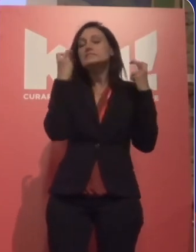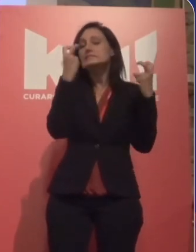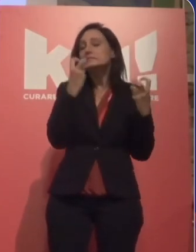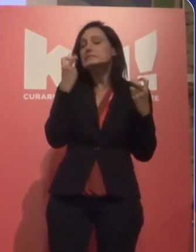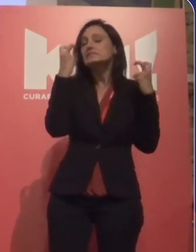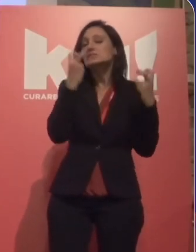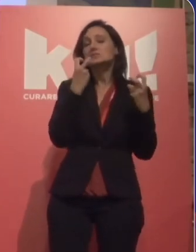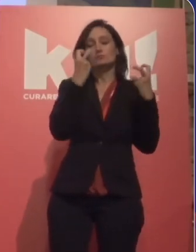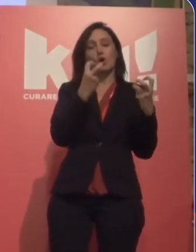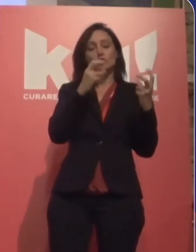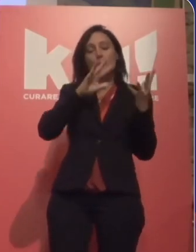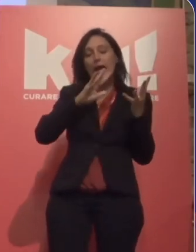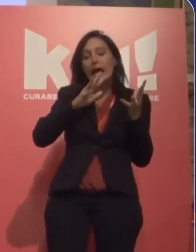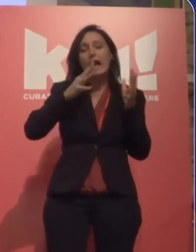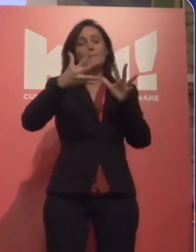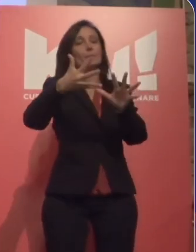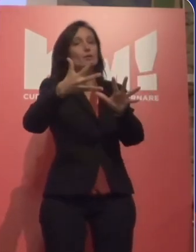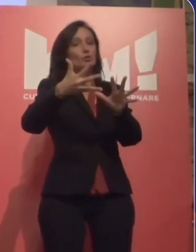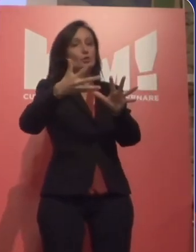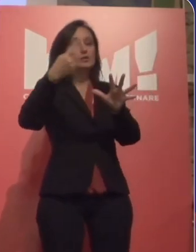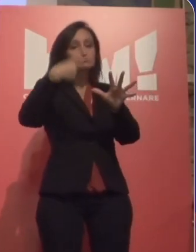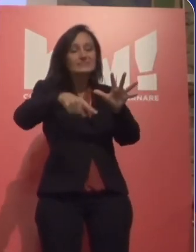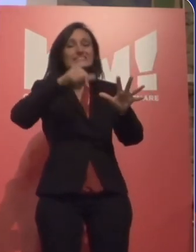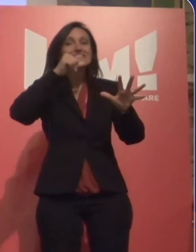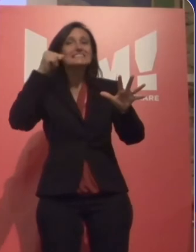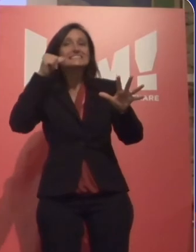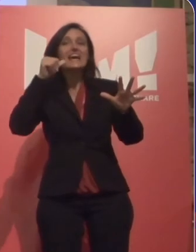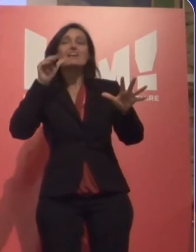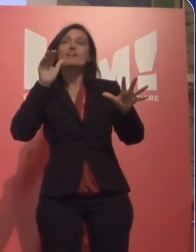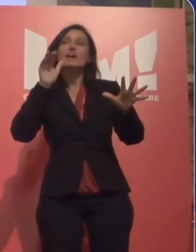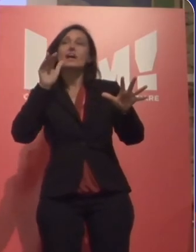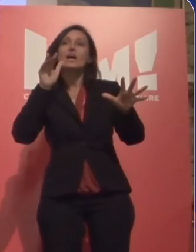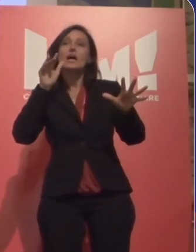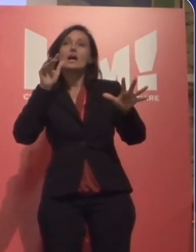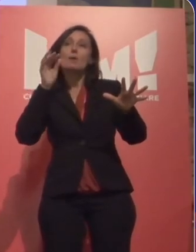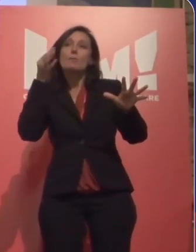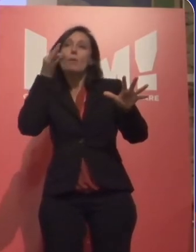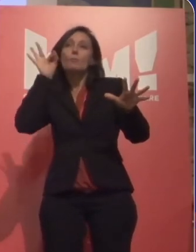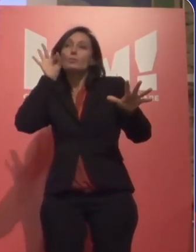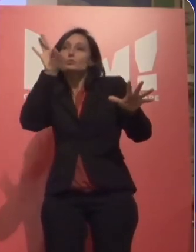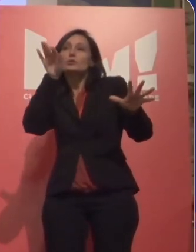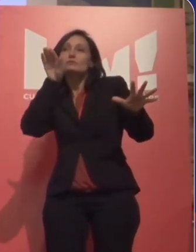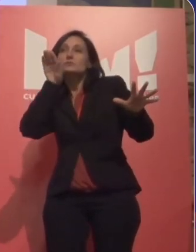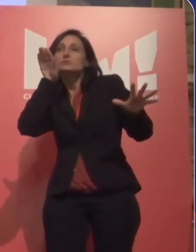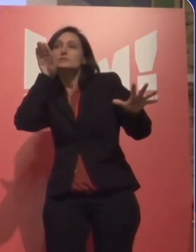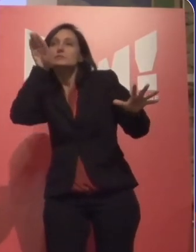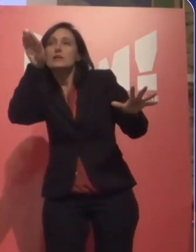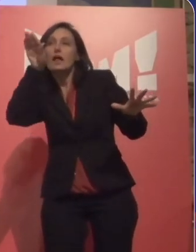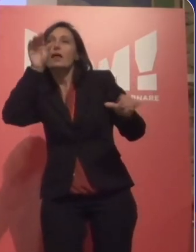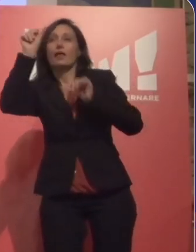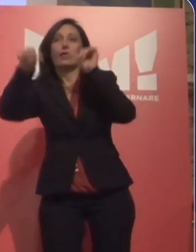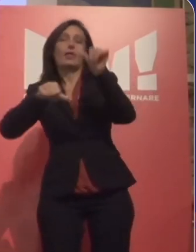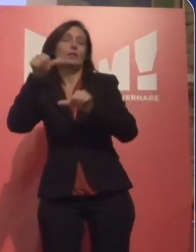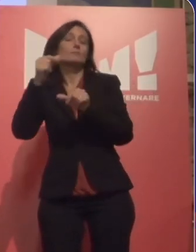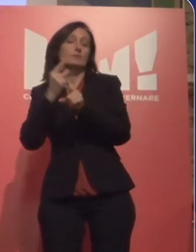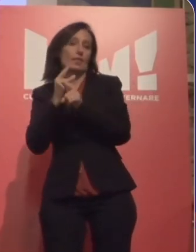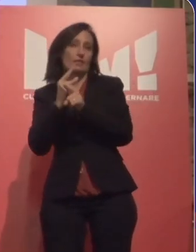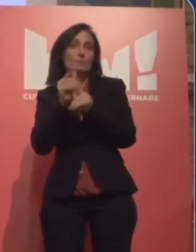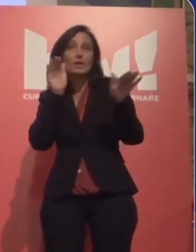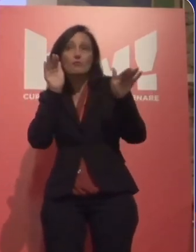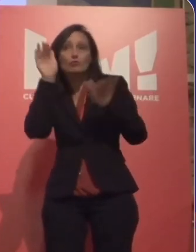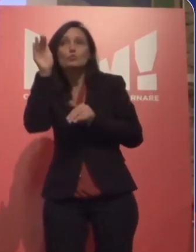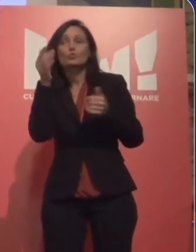dare una prospettiva diversa rispetto a quella che abbiamo conosciuto sin qui sul domani sul